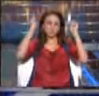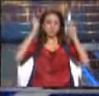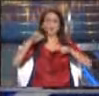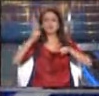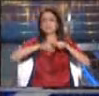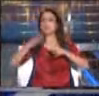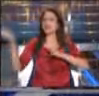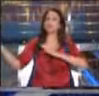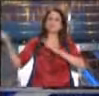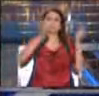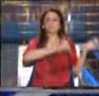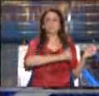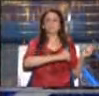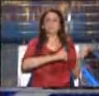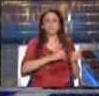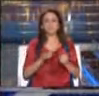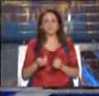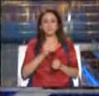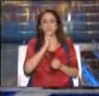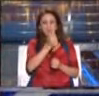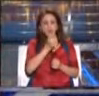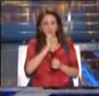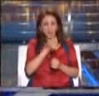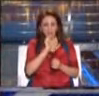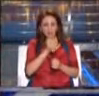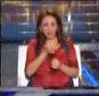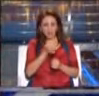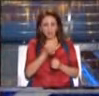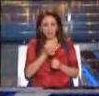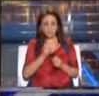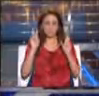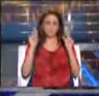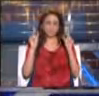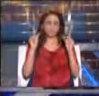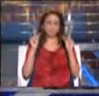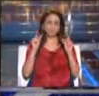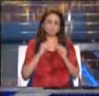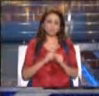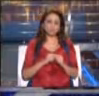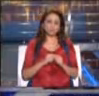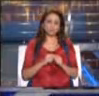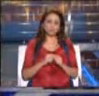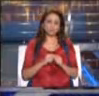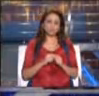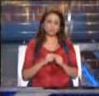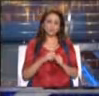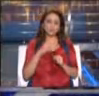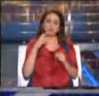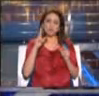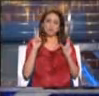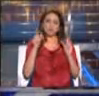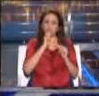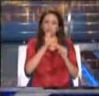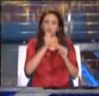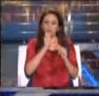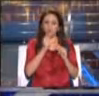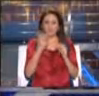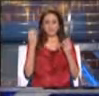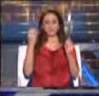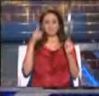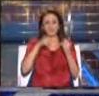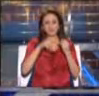الناس. أما الإعلام المرئي فدي عملية بقى إيه فيها حاجات كتير